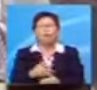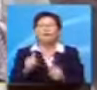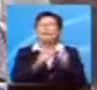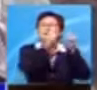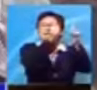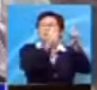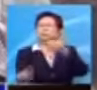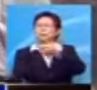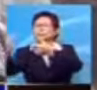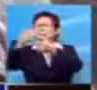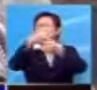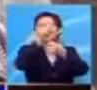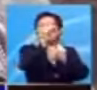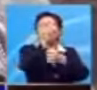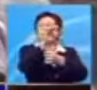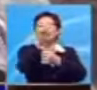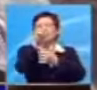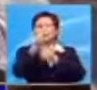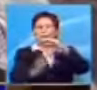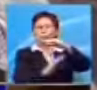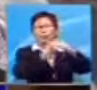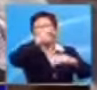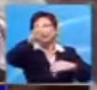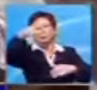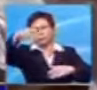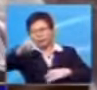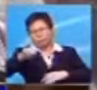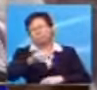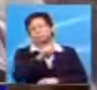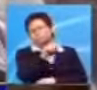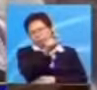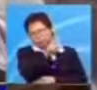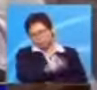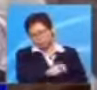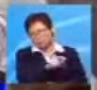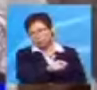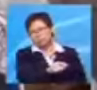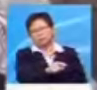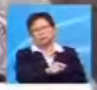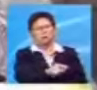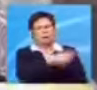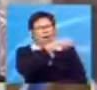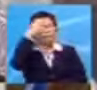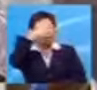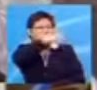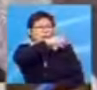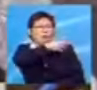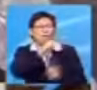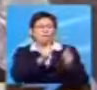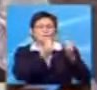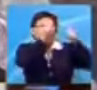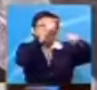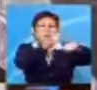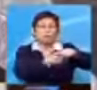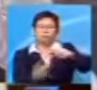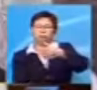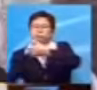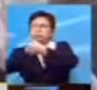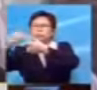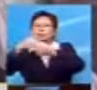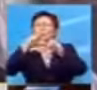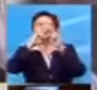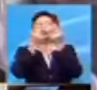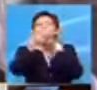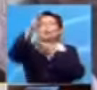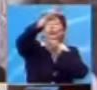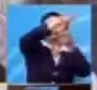kepadaia sebah jawatan Perdana Menteri dan beliau juga antara barisan pegawai pertama yang menyertai unit